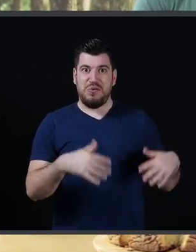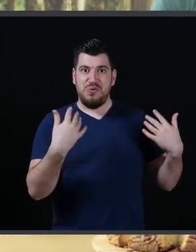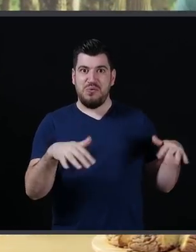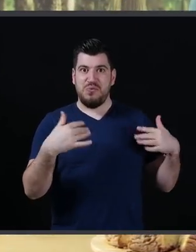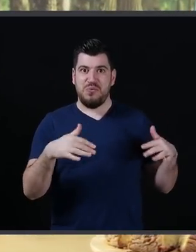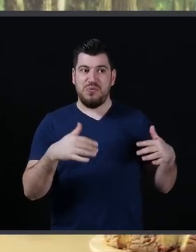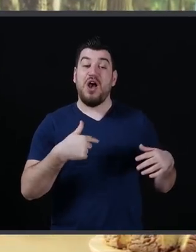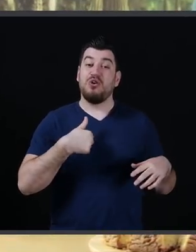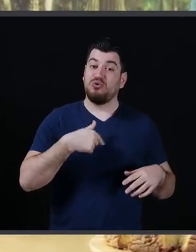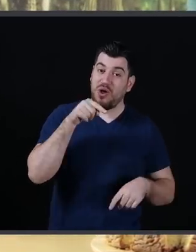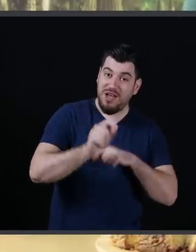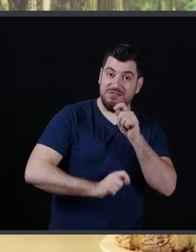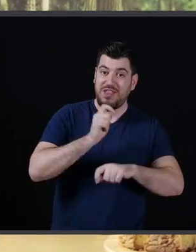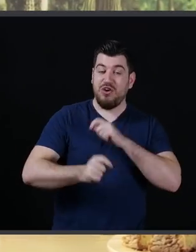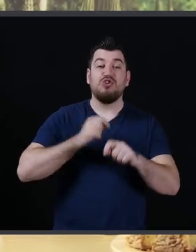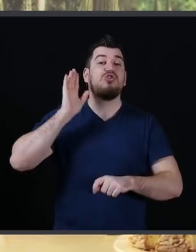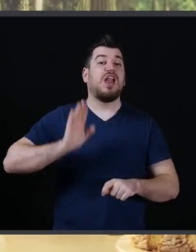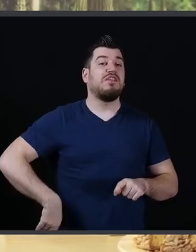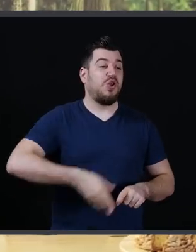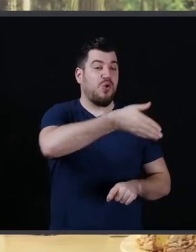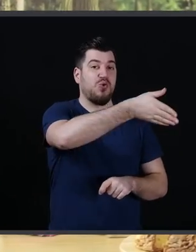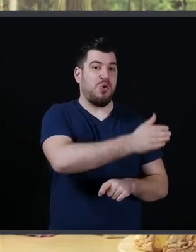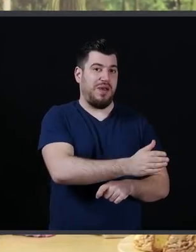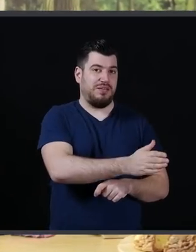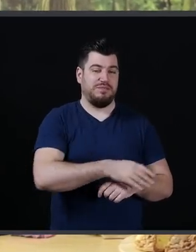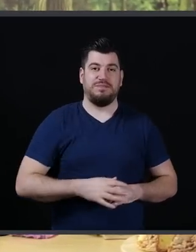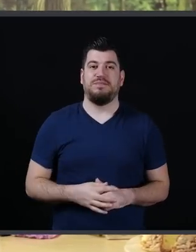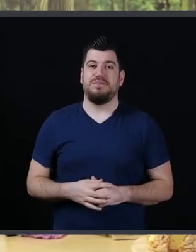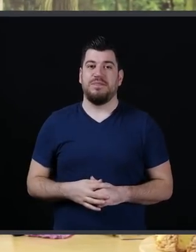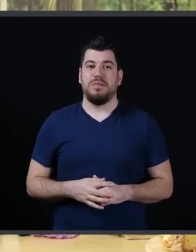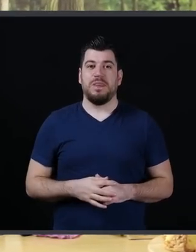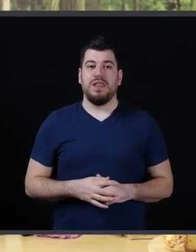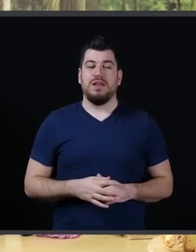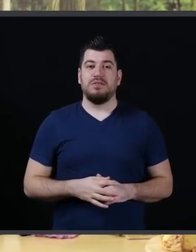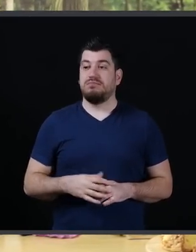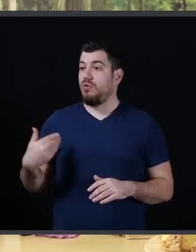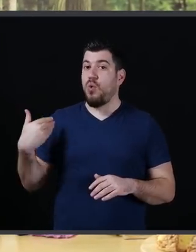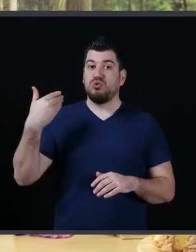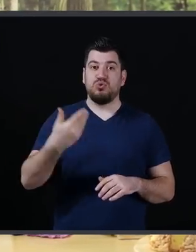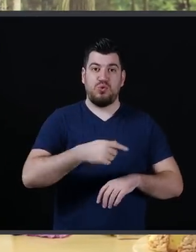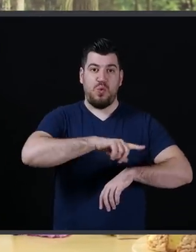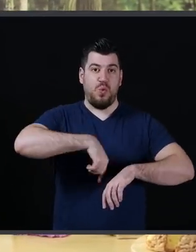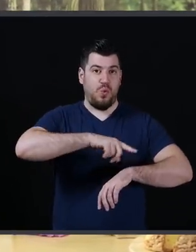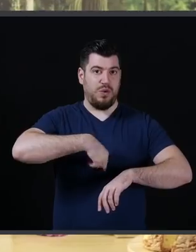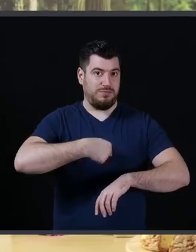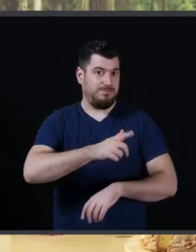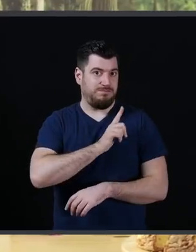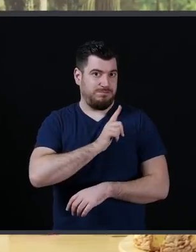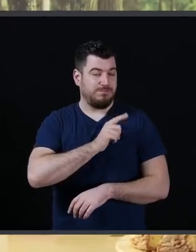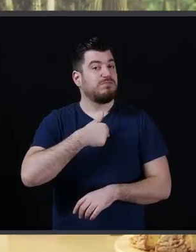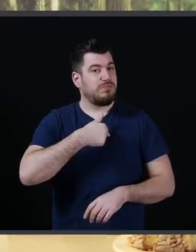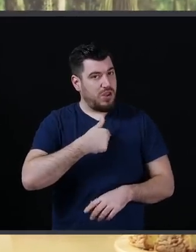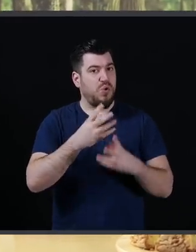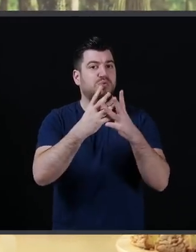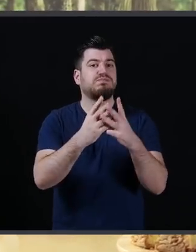Και τώρα ετοιμάζω το τελευταίο κομμάτι. Όση ώρα περιμέναμε, έχω